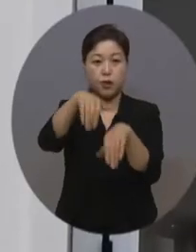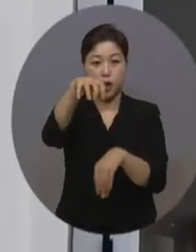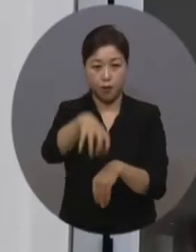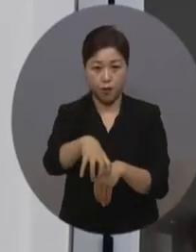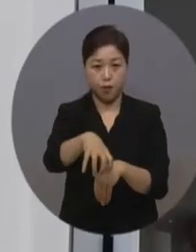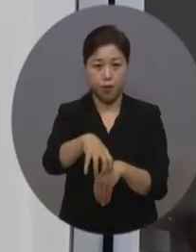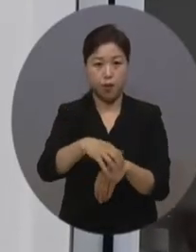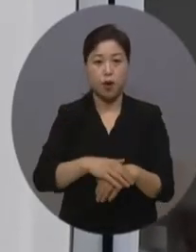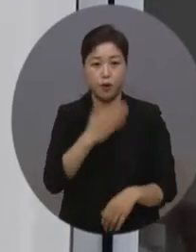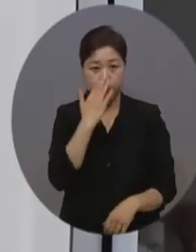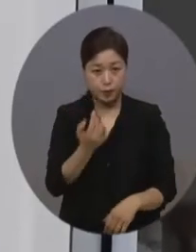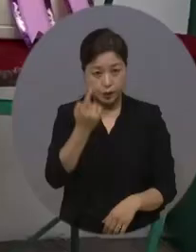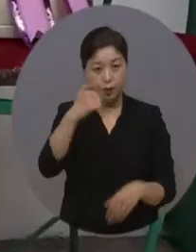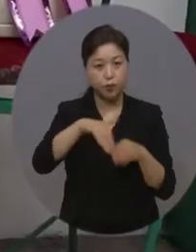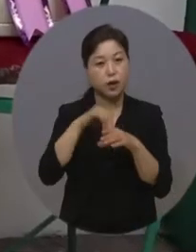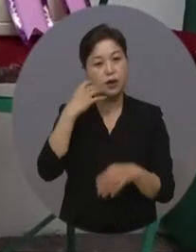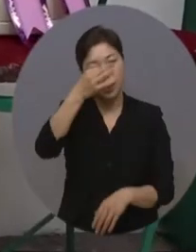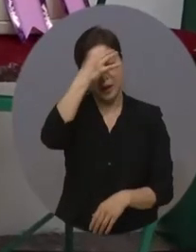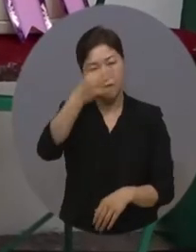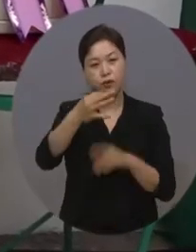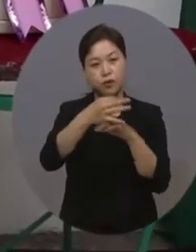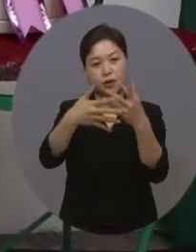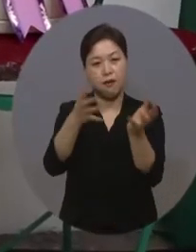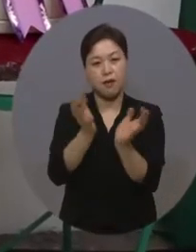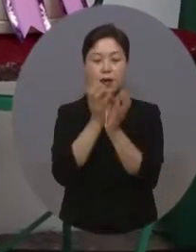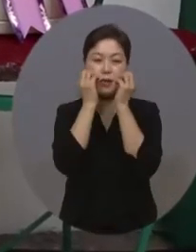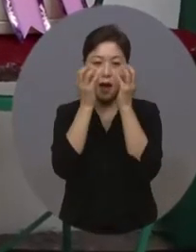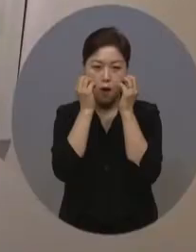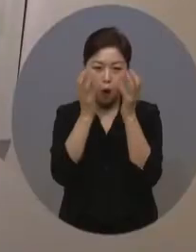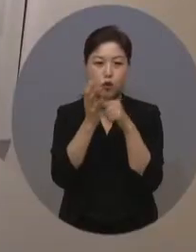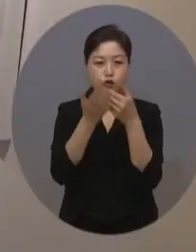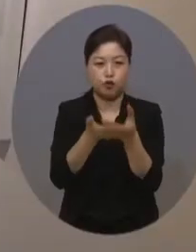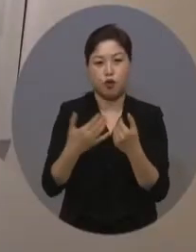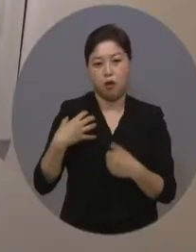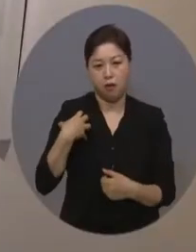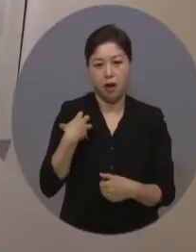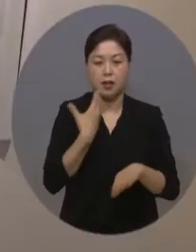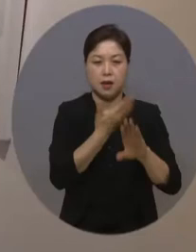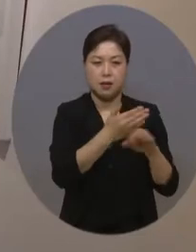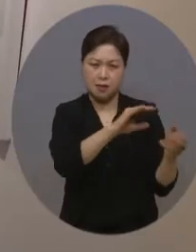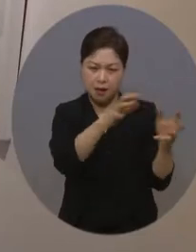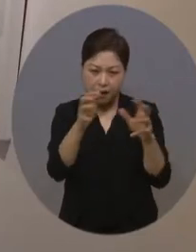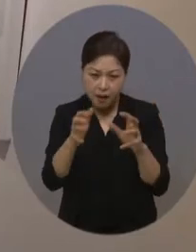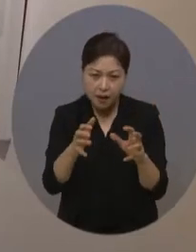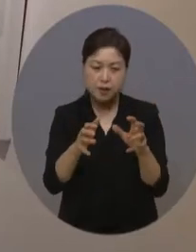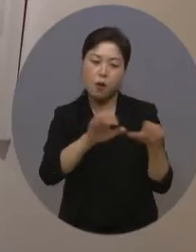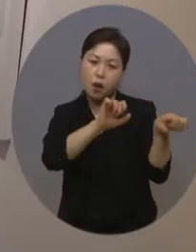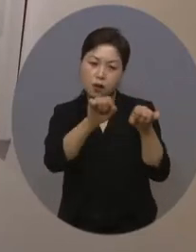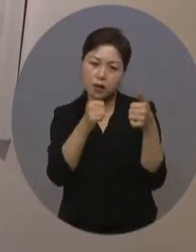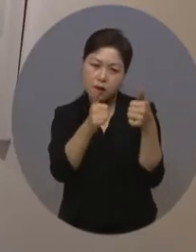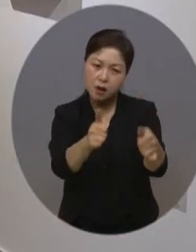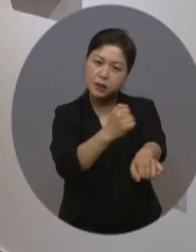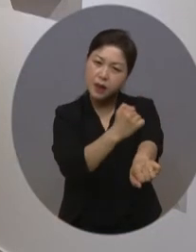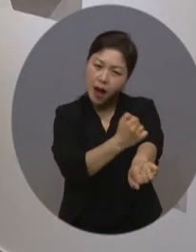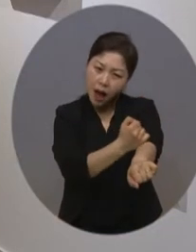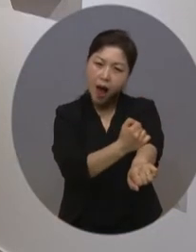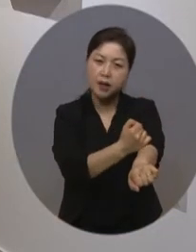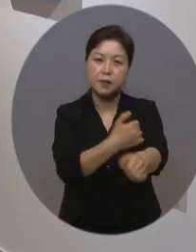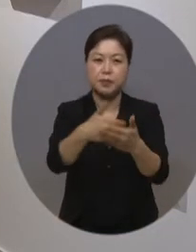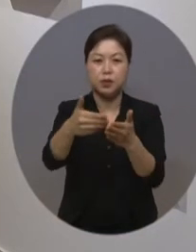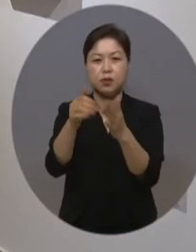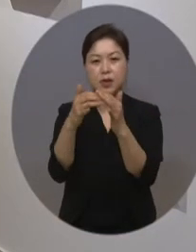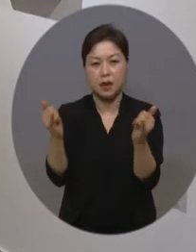순천 문화예술계에 새로운 바람을 불러일으키고 국내외에서 활발하게 활동하고 있는 미술 작가들의